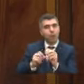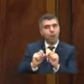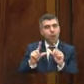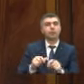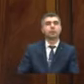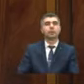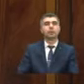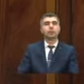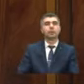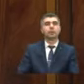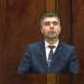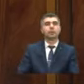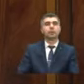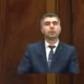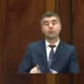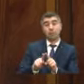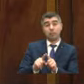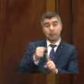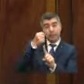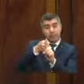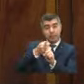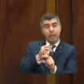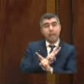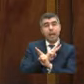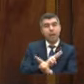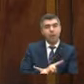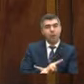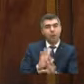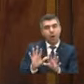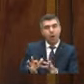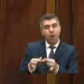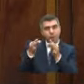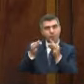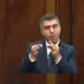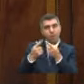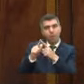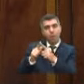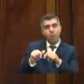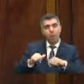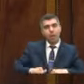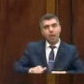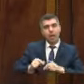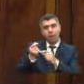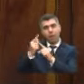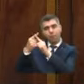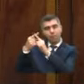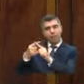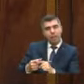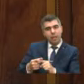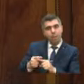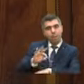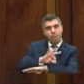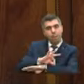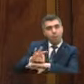تنزيلها. ثامنا، مواصلة إصلاح نظام التقاعد على ضوء نتائج الدراسة التي تشرف عليها وزارة الاقتصاد والمالية والإصلاح الإدارة لتفعيل